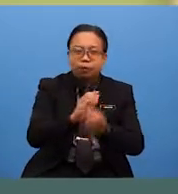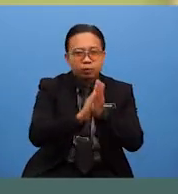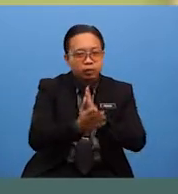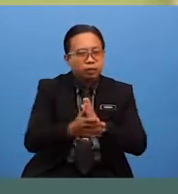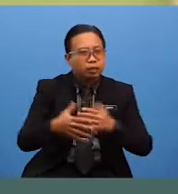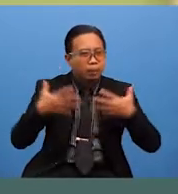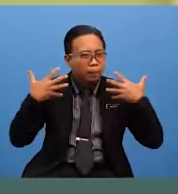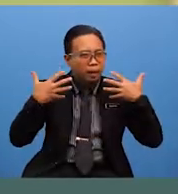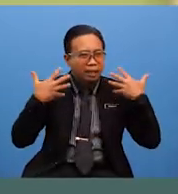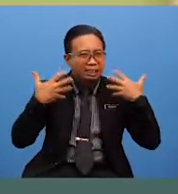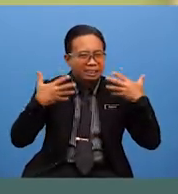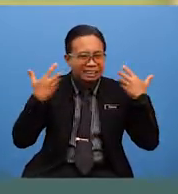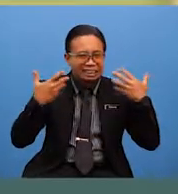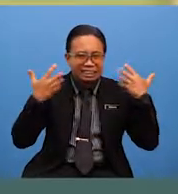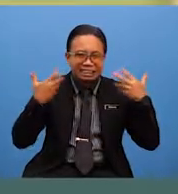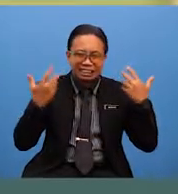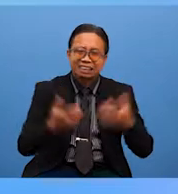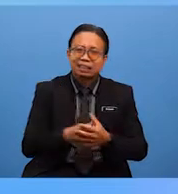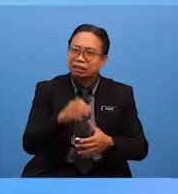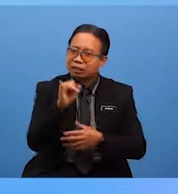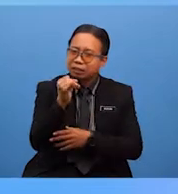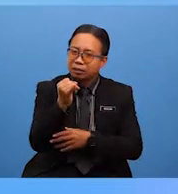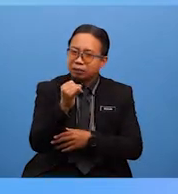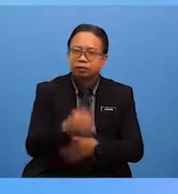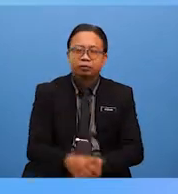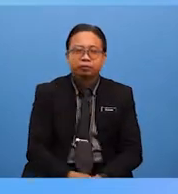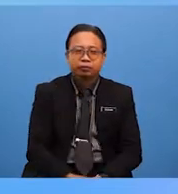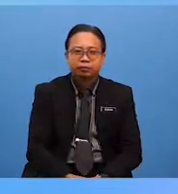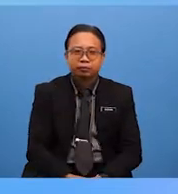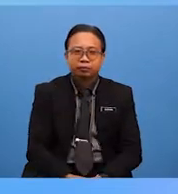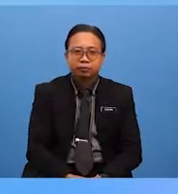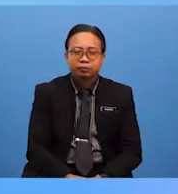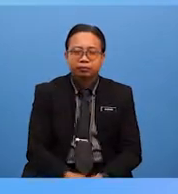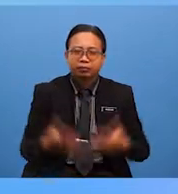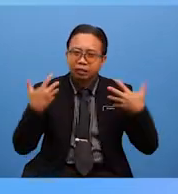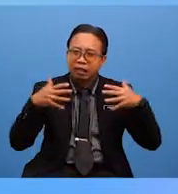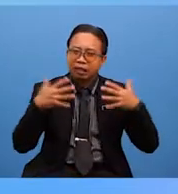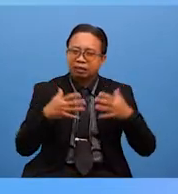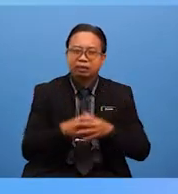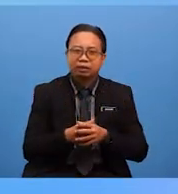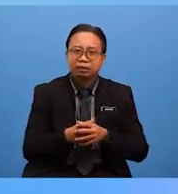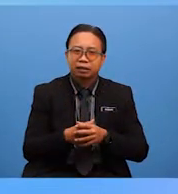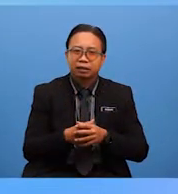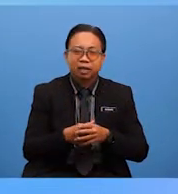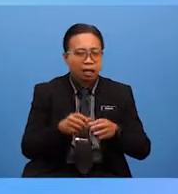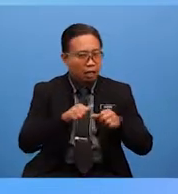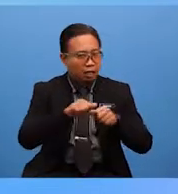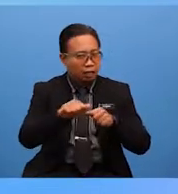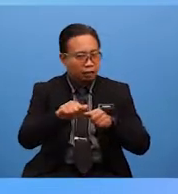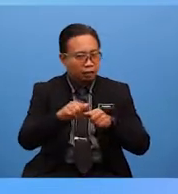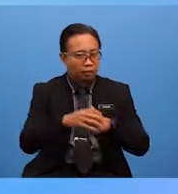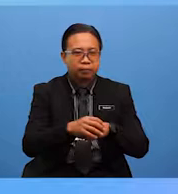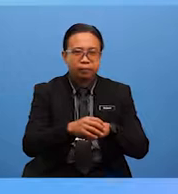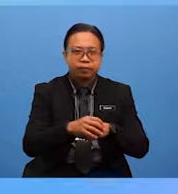dan tidak dapat dipegang lagi di dalam Akmal pengaliran HB secara konduksi